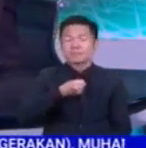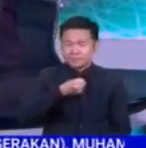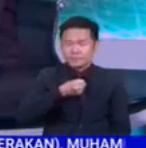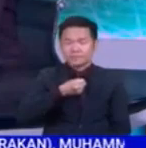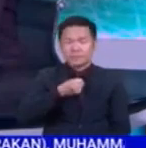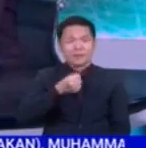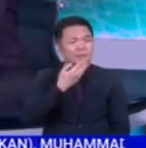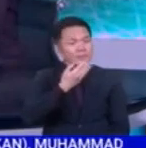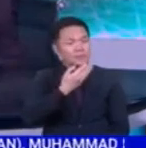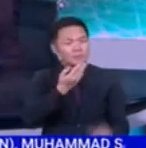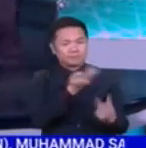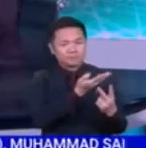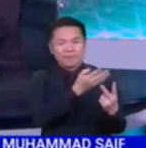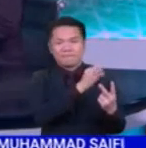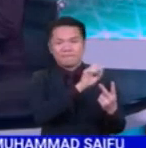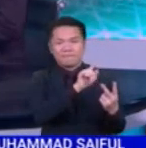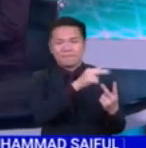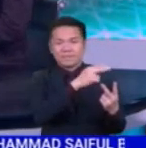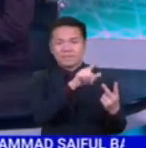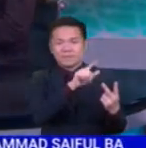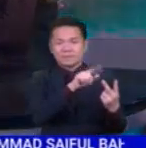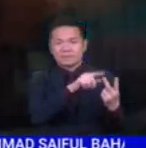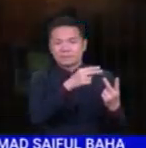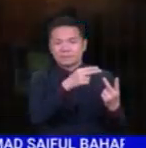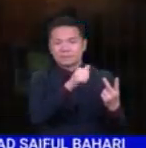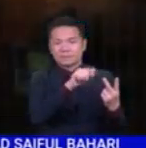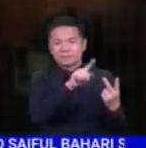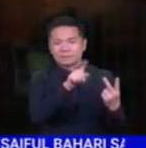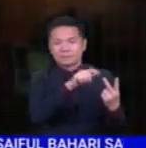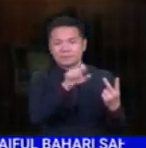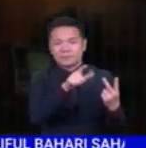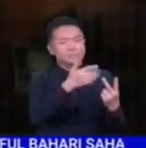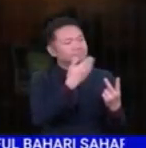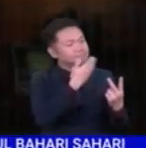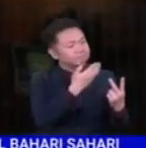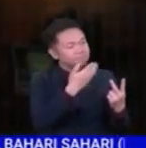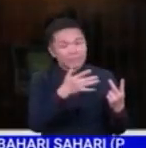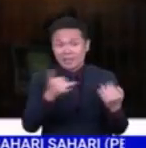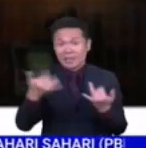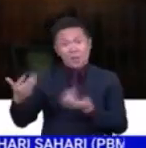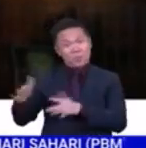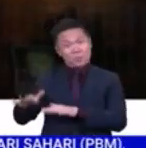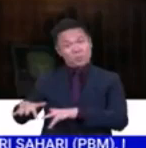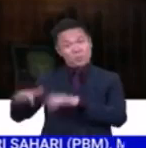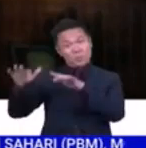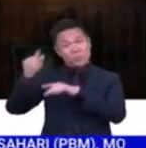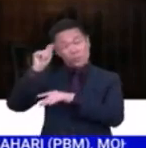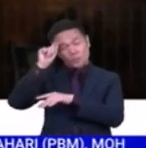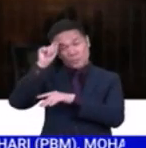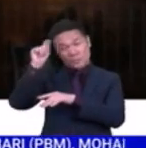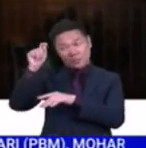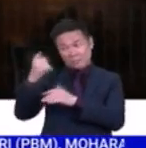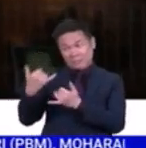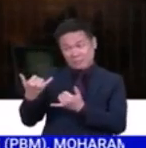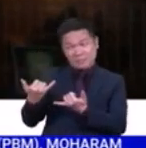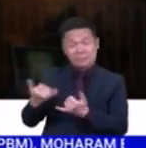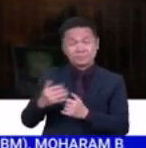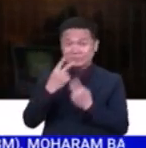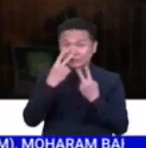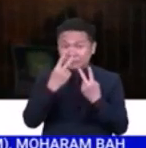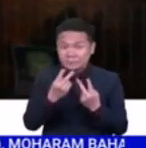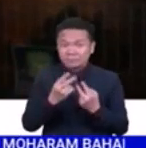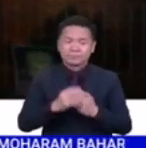Baik, Fatil Hazel. Kini saya berada di daerah Hulu Terengganu. Untuk yang terkini, banjir di Terengganu dan sehingga malam ini masih